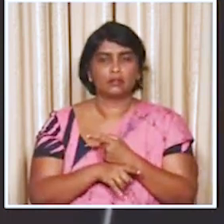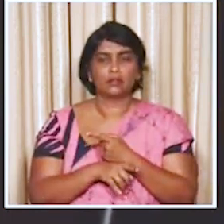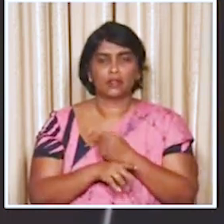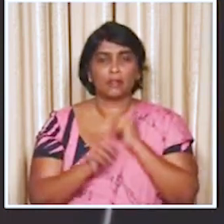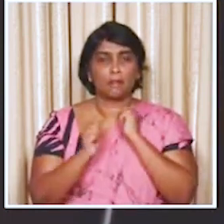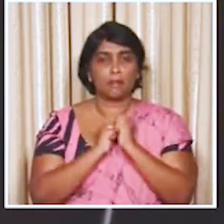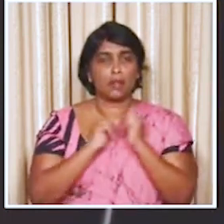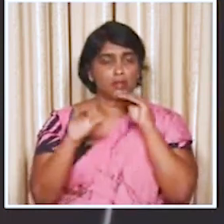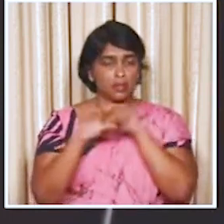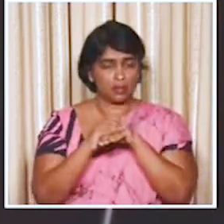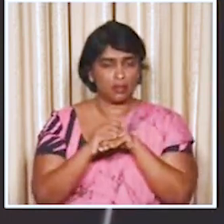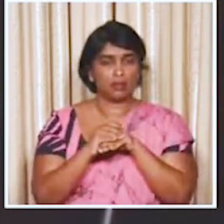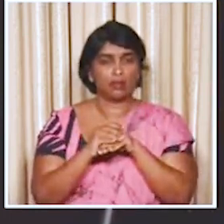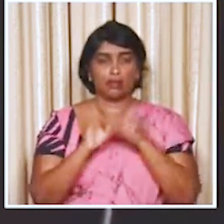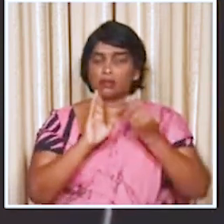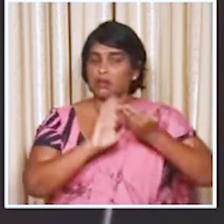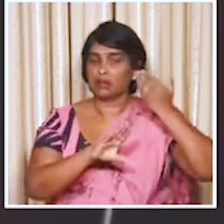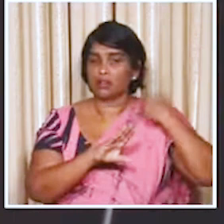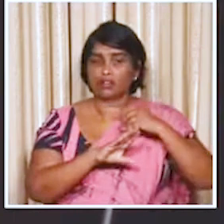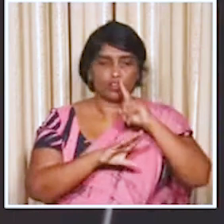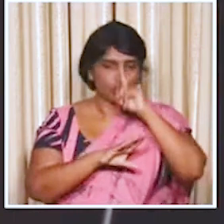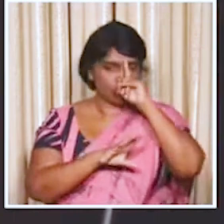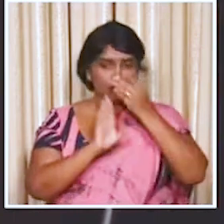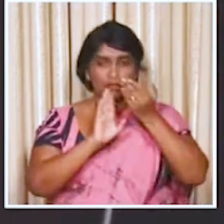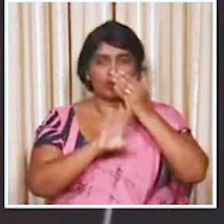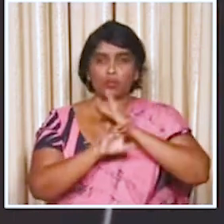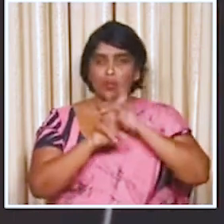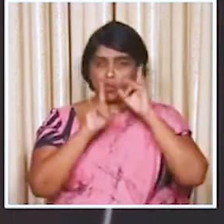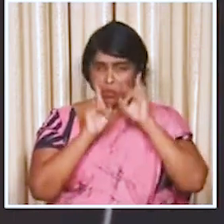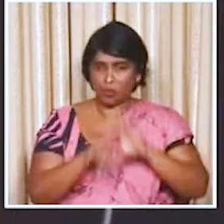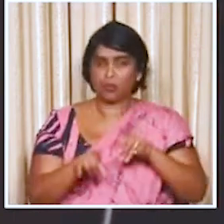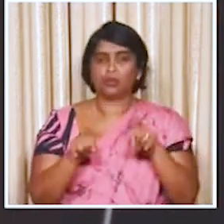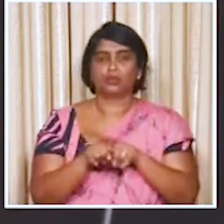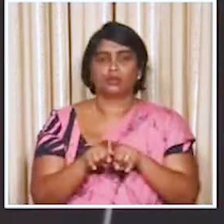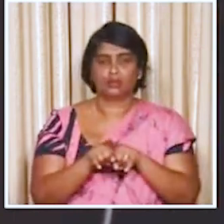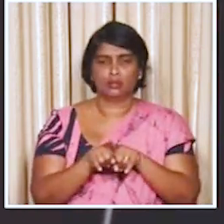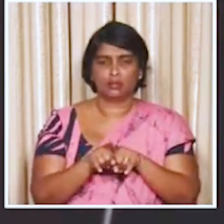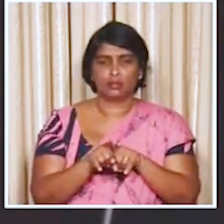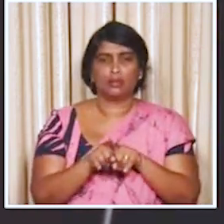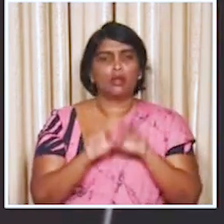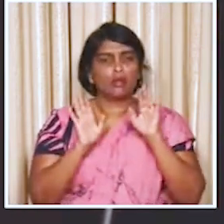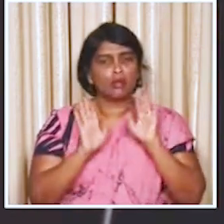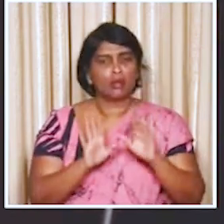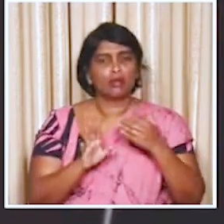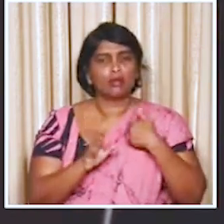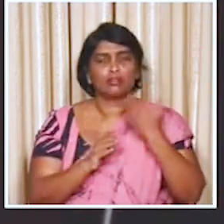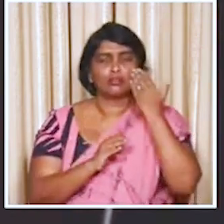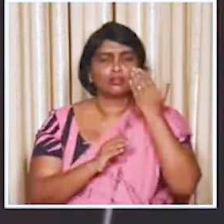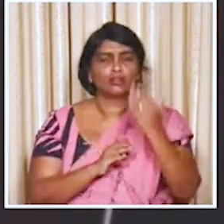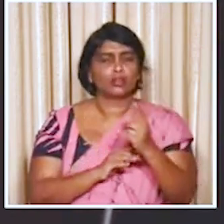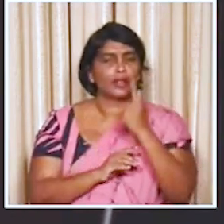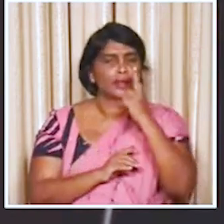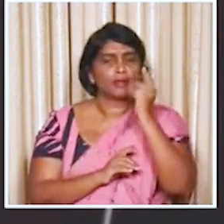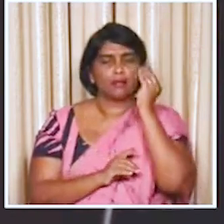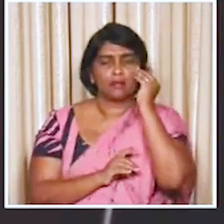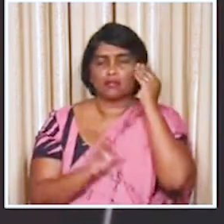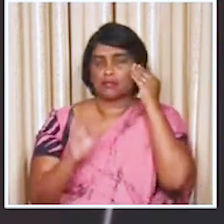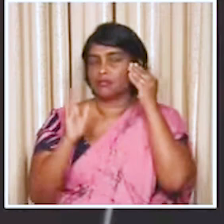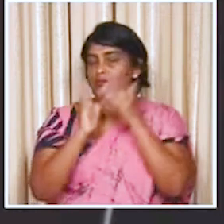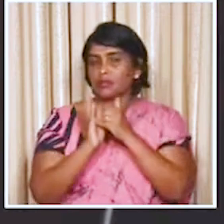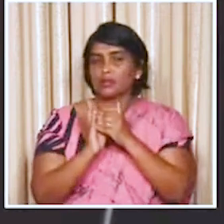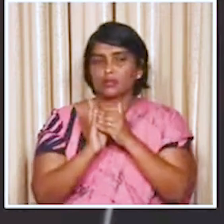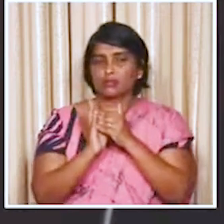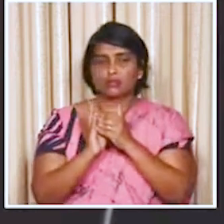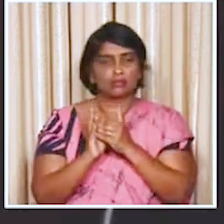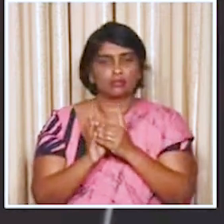basra teh aktula. Ini istilah saat ini kita kaling tawat pake bagai mende aksidduna. Namut api dakinnya ekak kanta abak keliat a behala